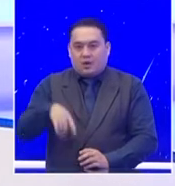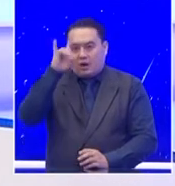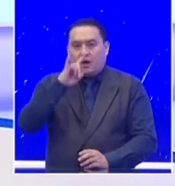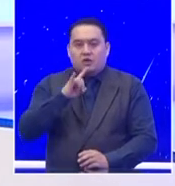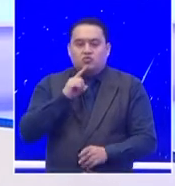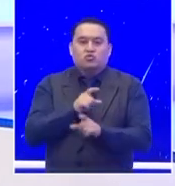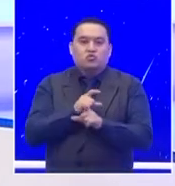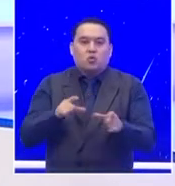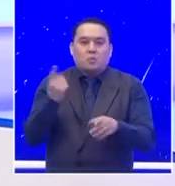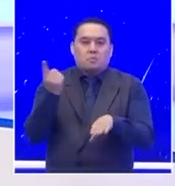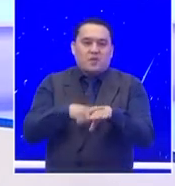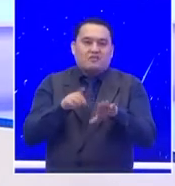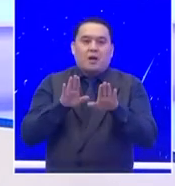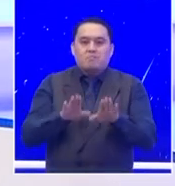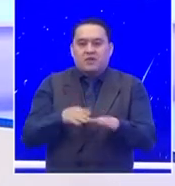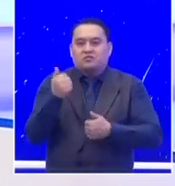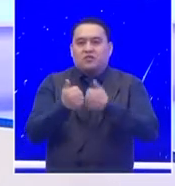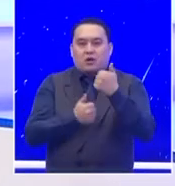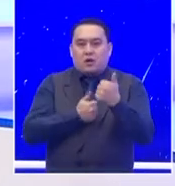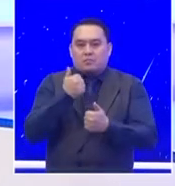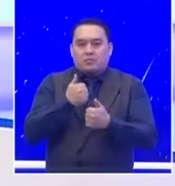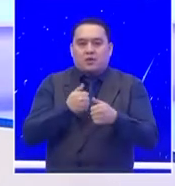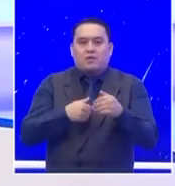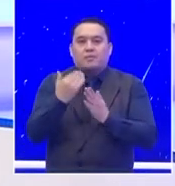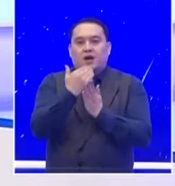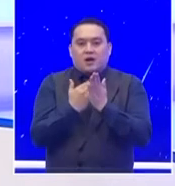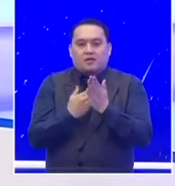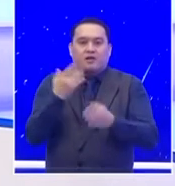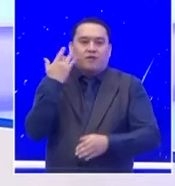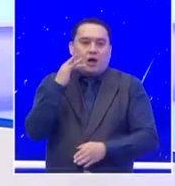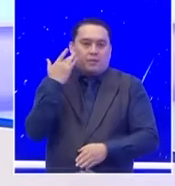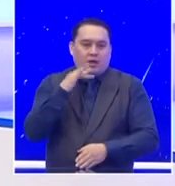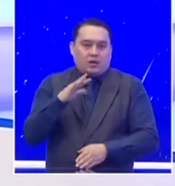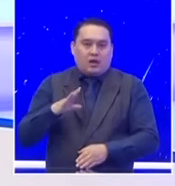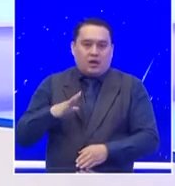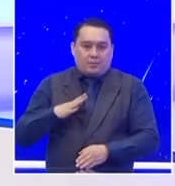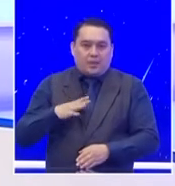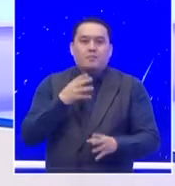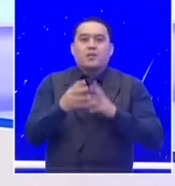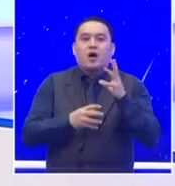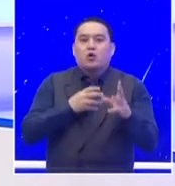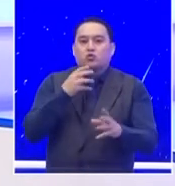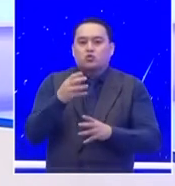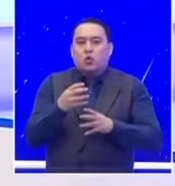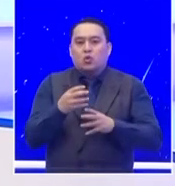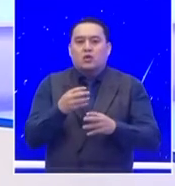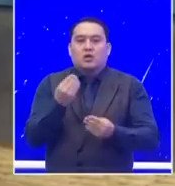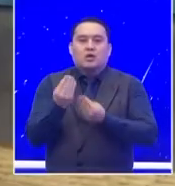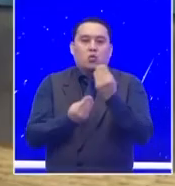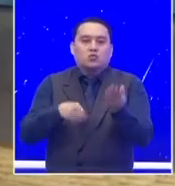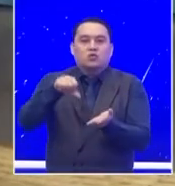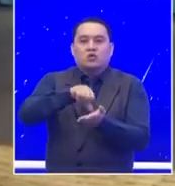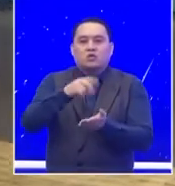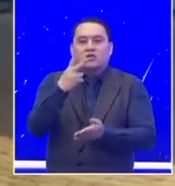Казахстанские школьники заняли первое место в соревновании по программированию в Соединенных Штатах Америки. В международном хакатоне